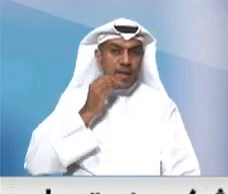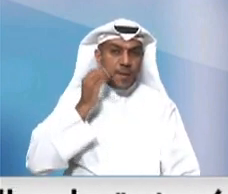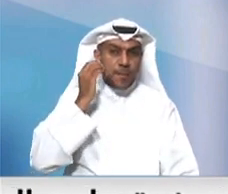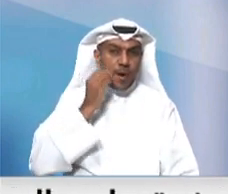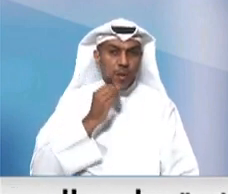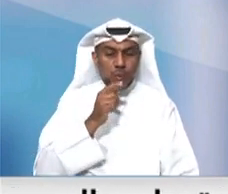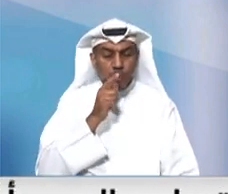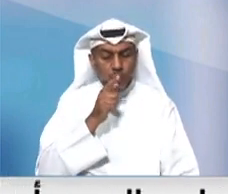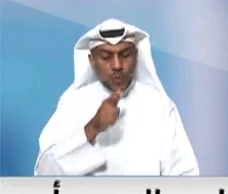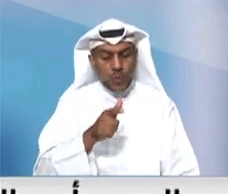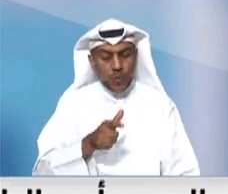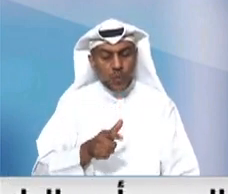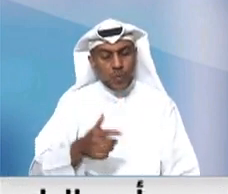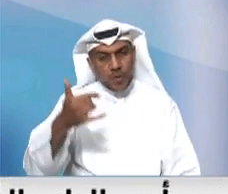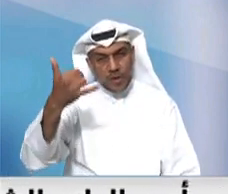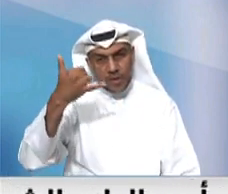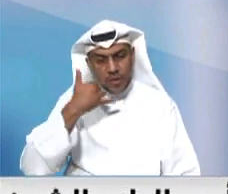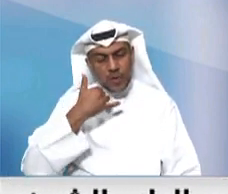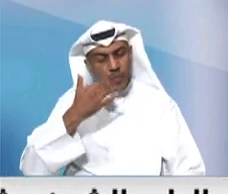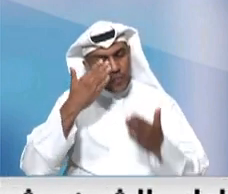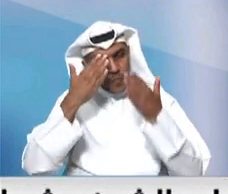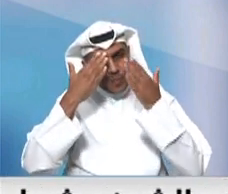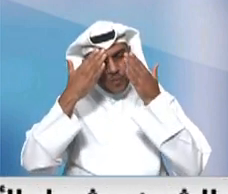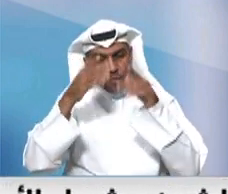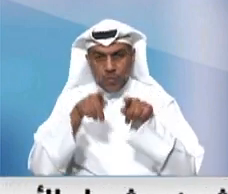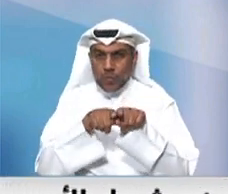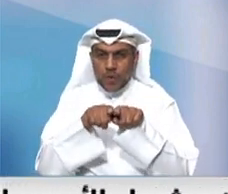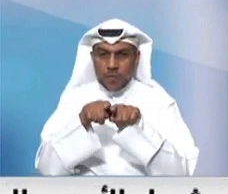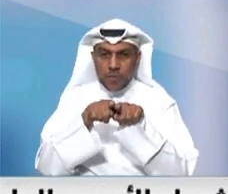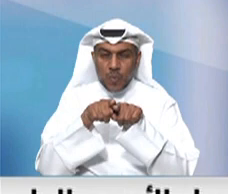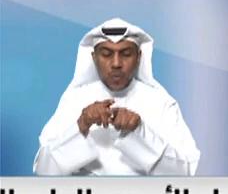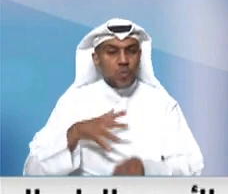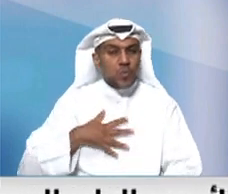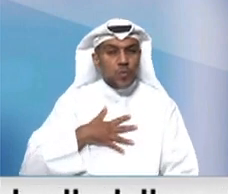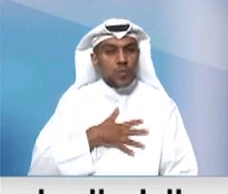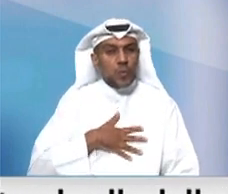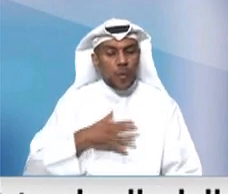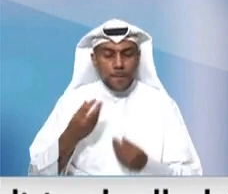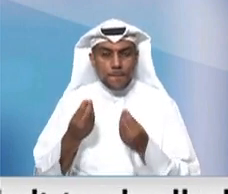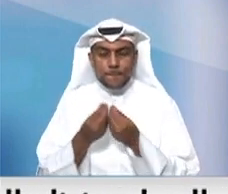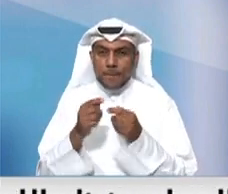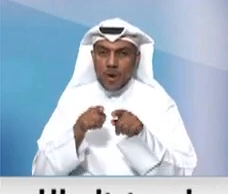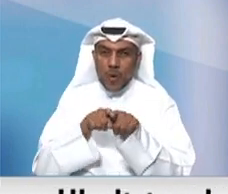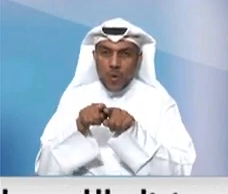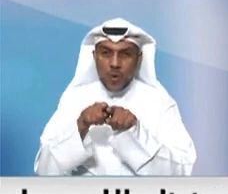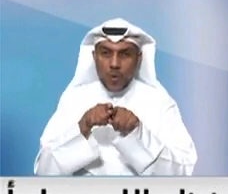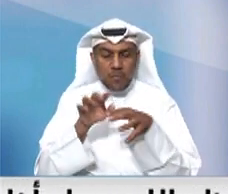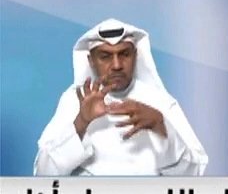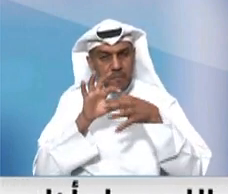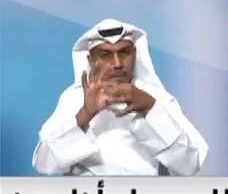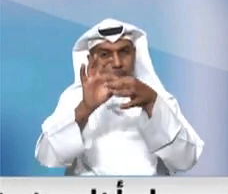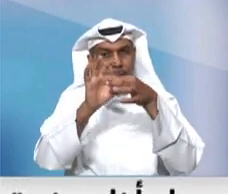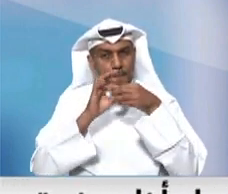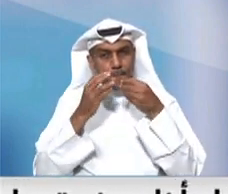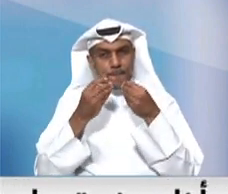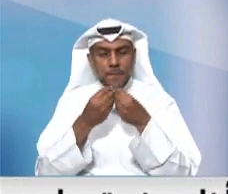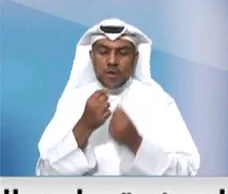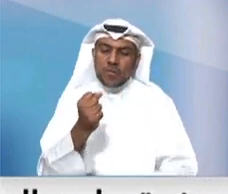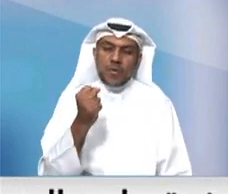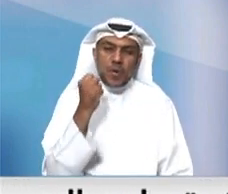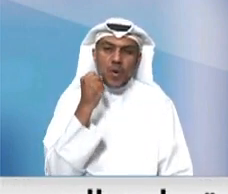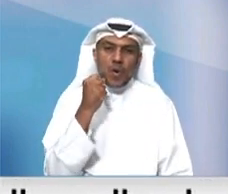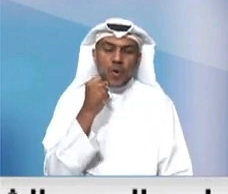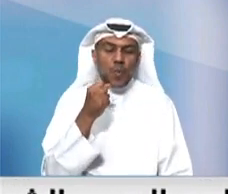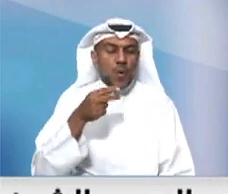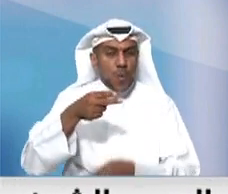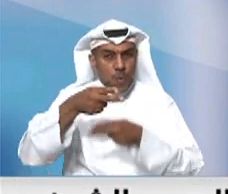على هذه البادره الكريمه وعلى المشاعر الاخويه الصادقه التي تجسد عمق العلاقات الاخويه الطيبه التي